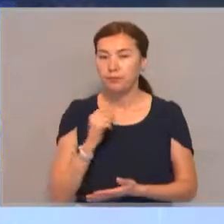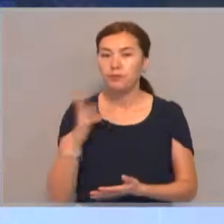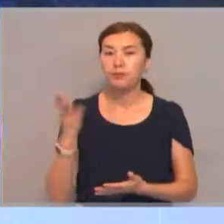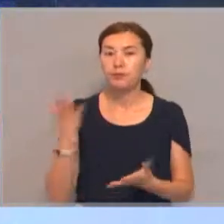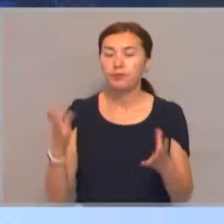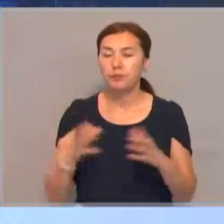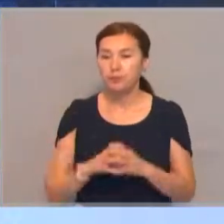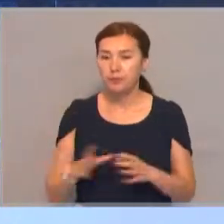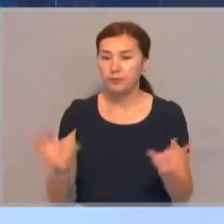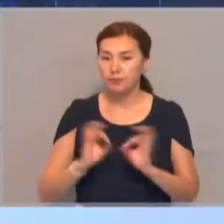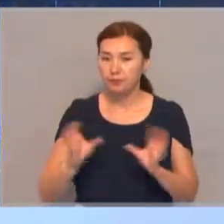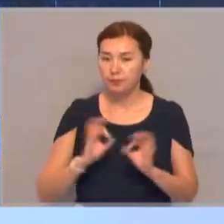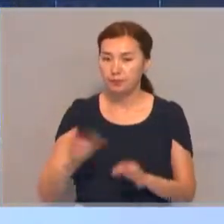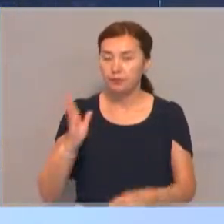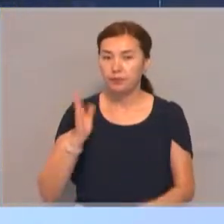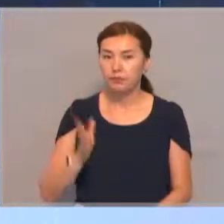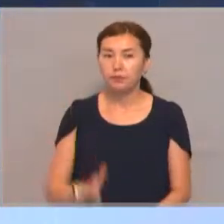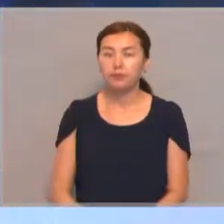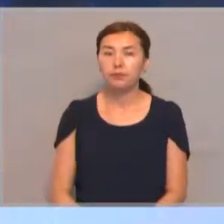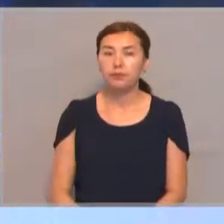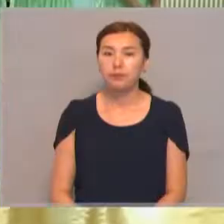қай мектеп? Тақырыпты тілші тарқатады.